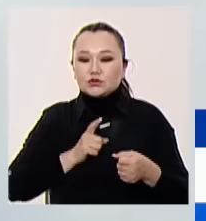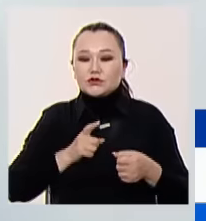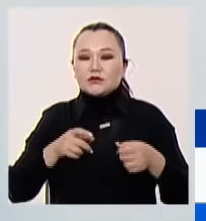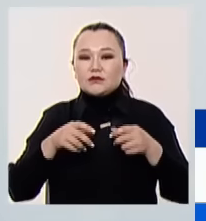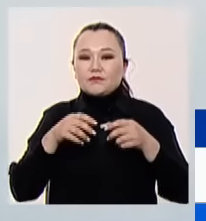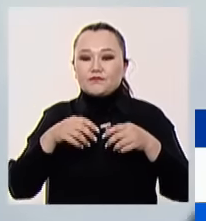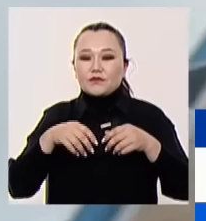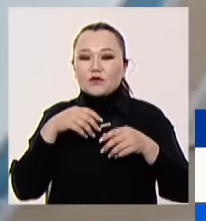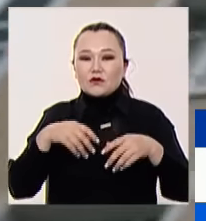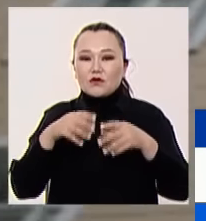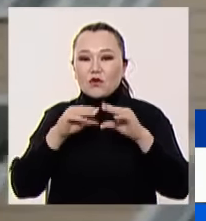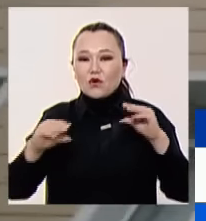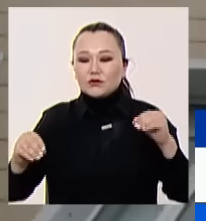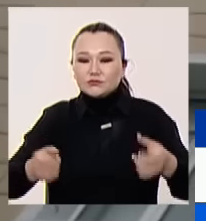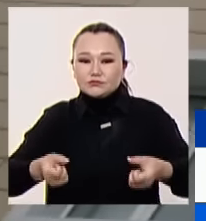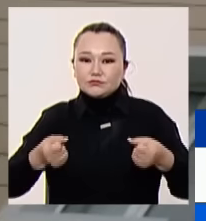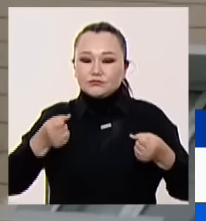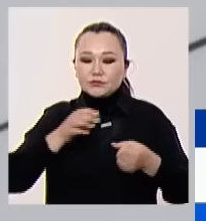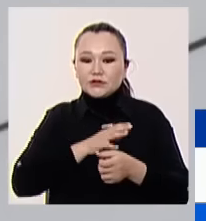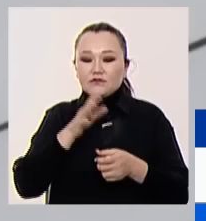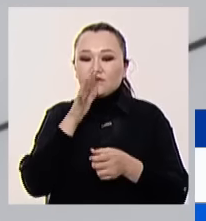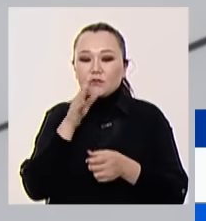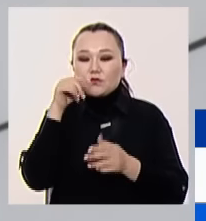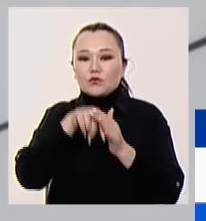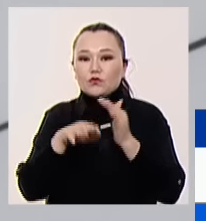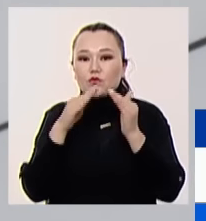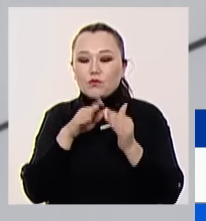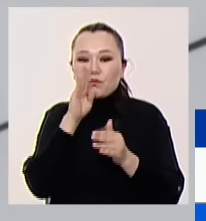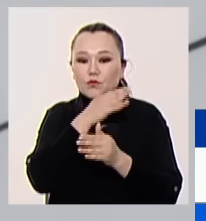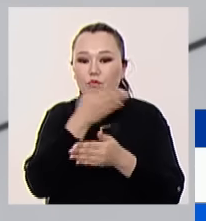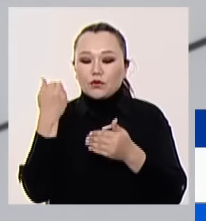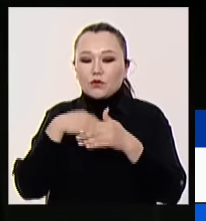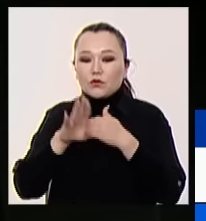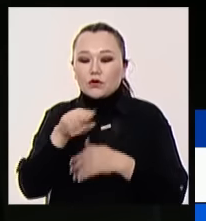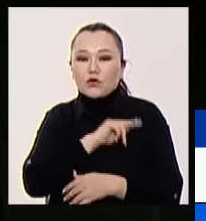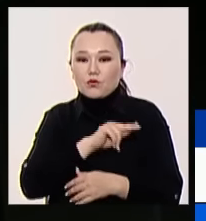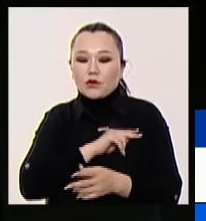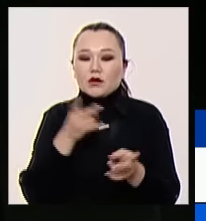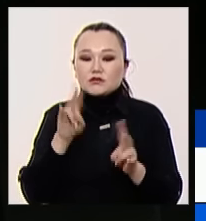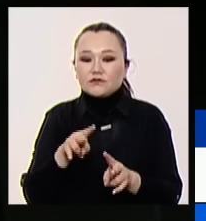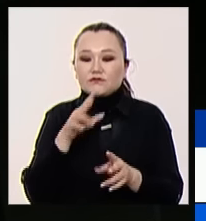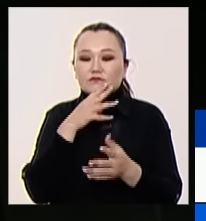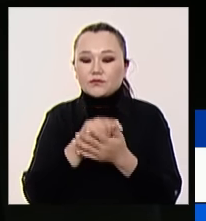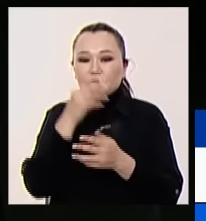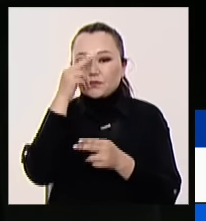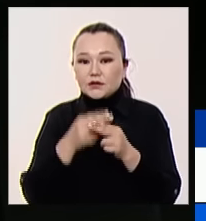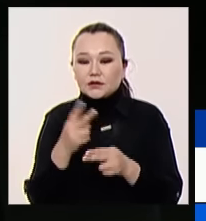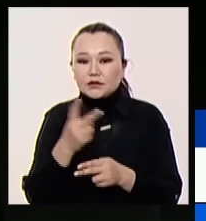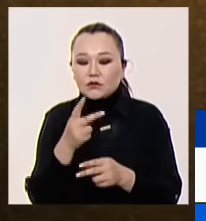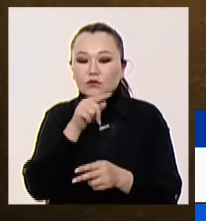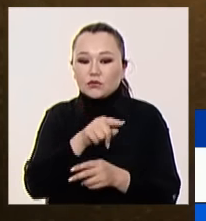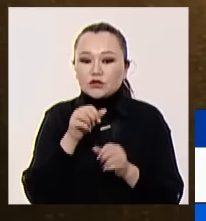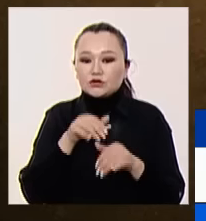одеялом. В момент происшествия взрослых дома не было. По словам соседей, мама девочки ушла на работу, оставив ее со своим братом. Тот